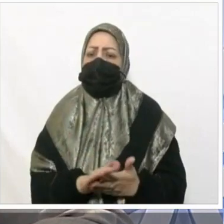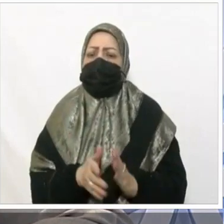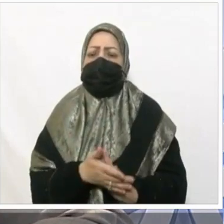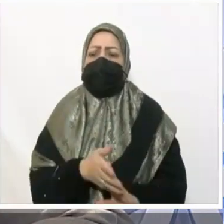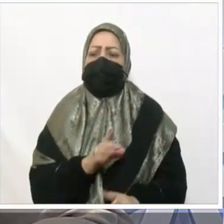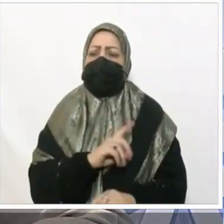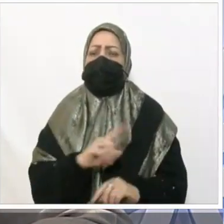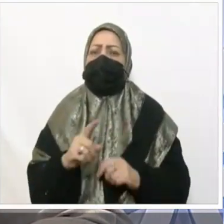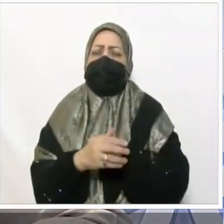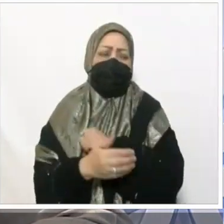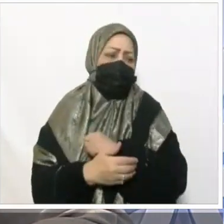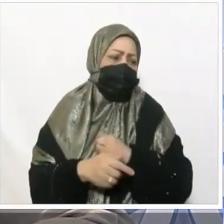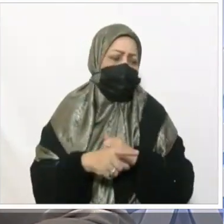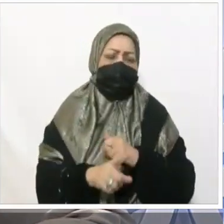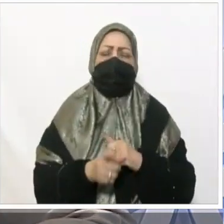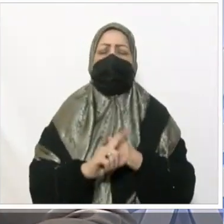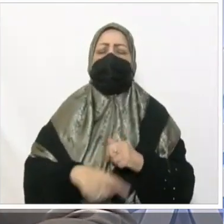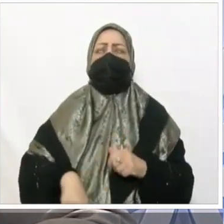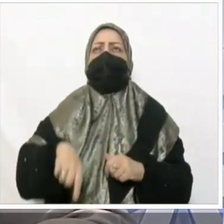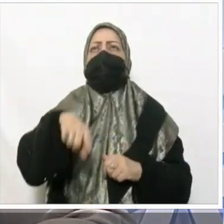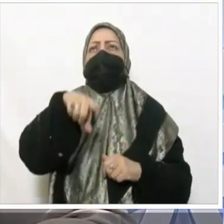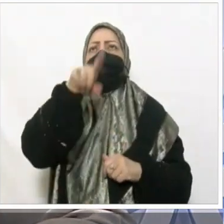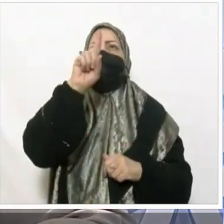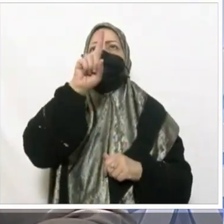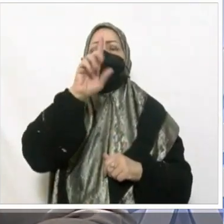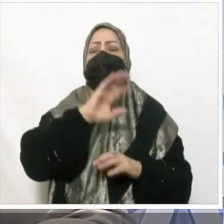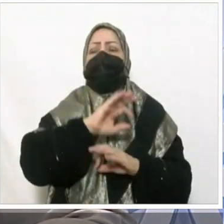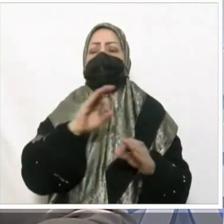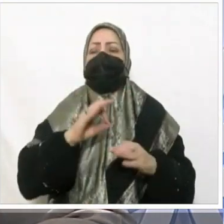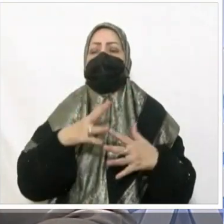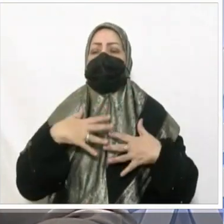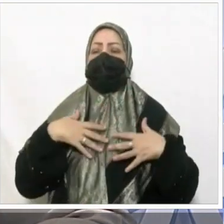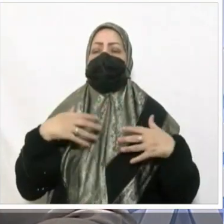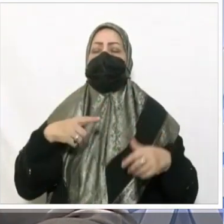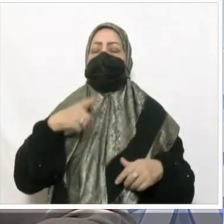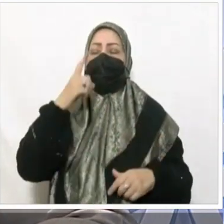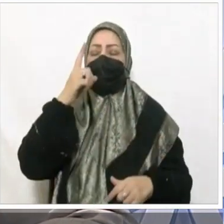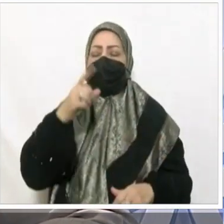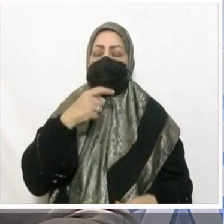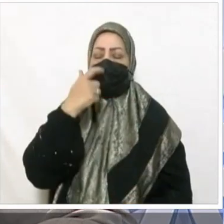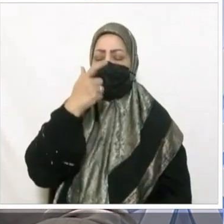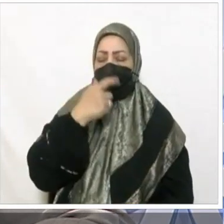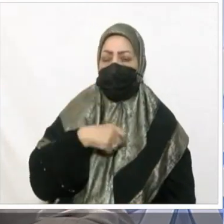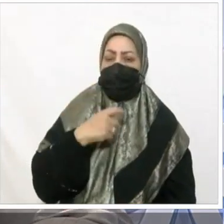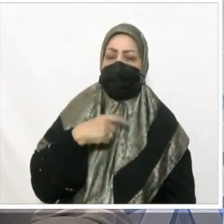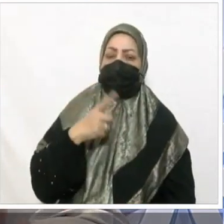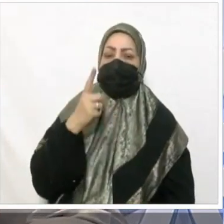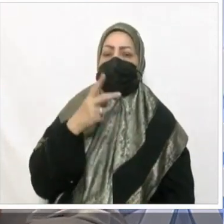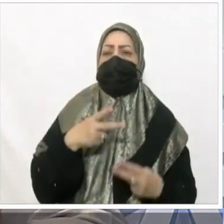راض، ولهذا جاء في الحديث وارض بما قسم الله لك تكن أغنى الناس.